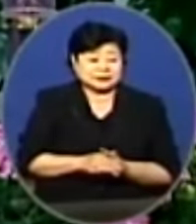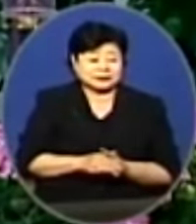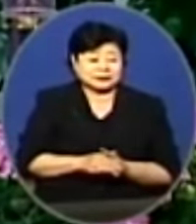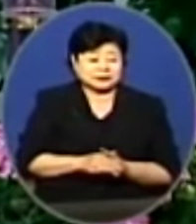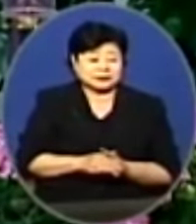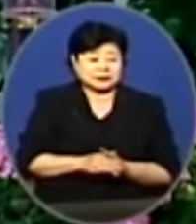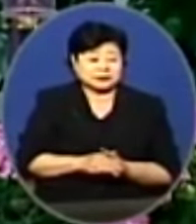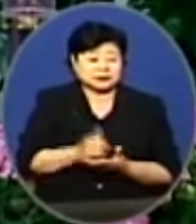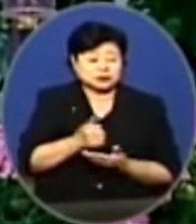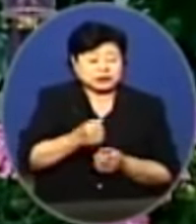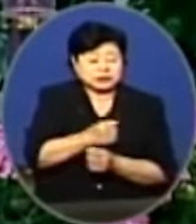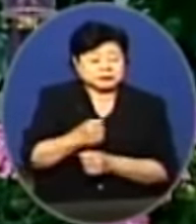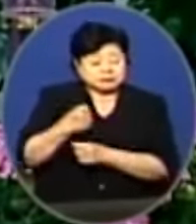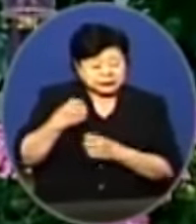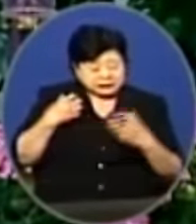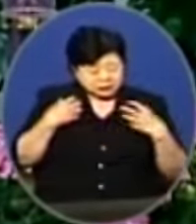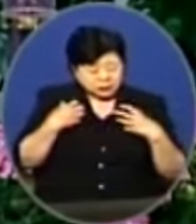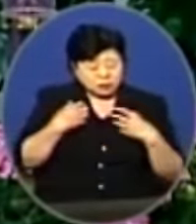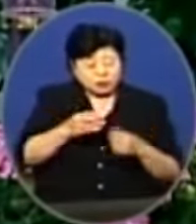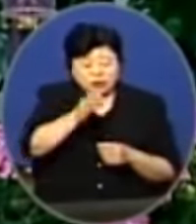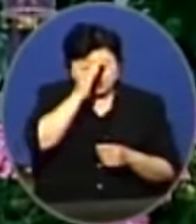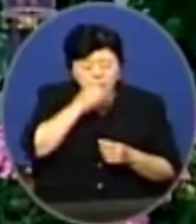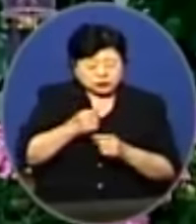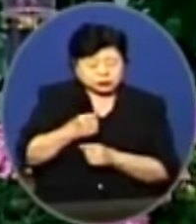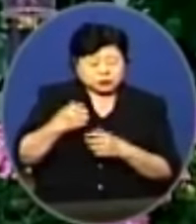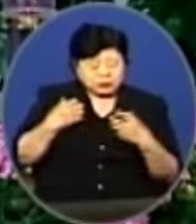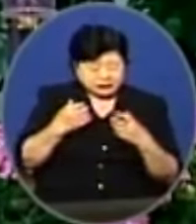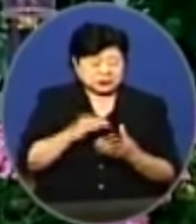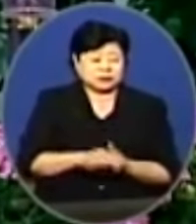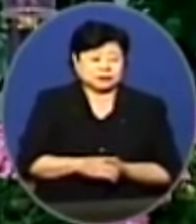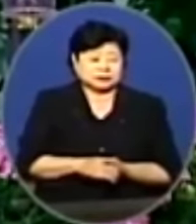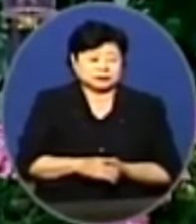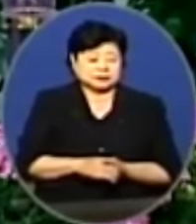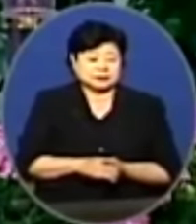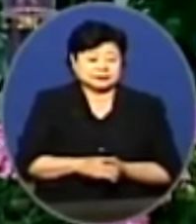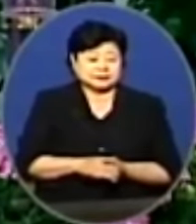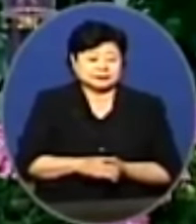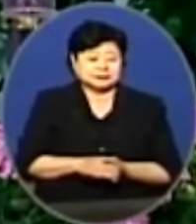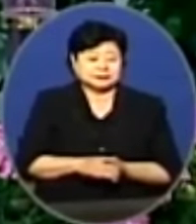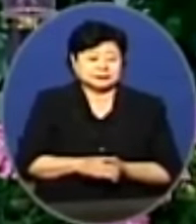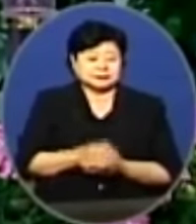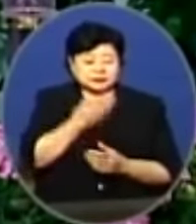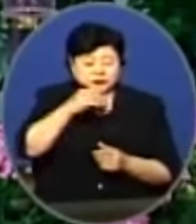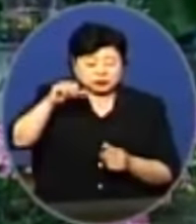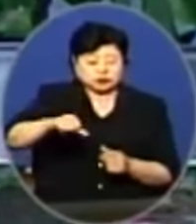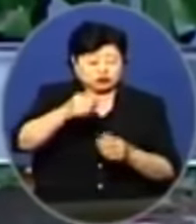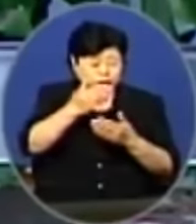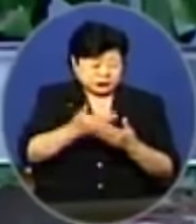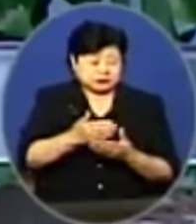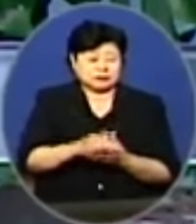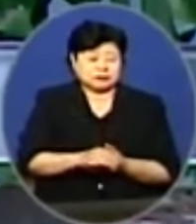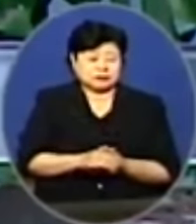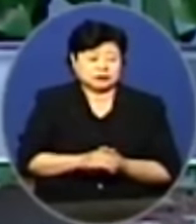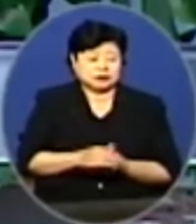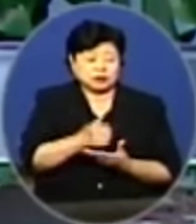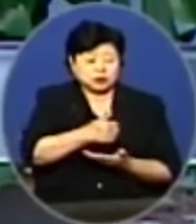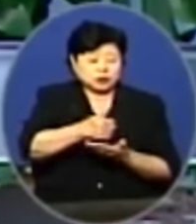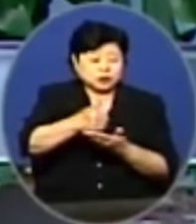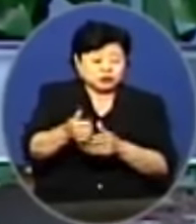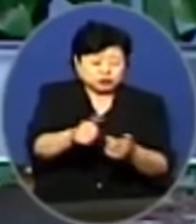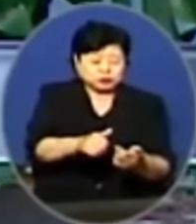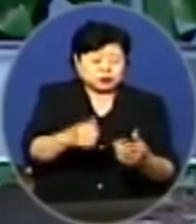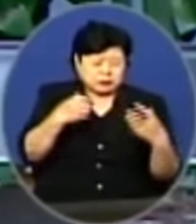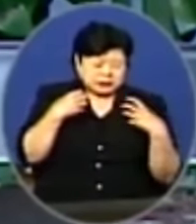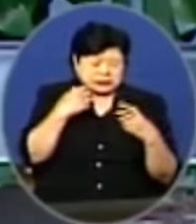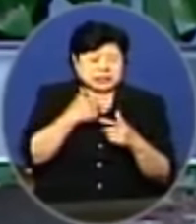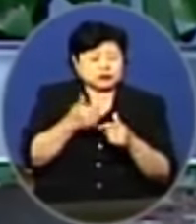죄짐도 맡으시고 병의 짐도 맡으시고 저주도 맡으시고 죽음도 맡으신